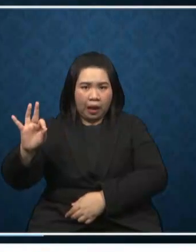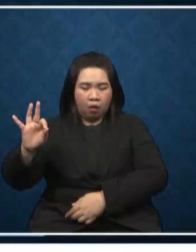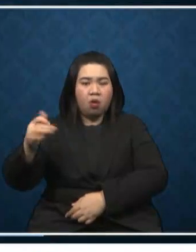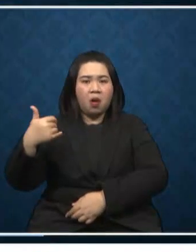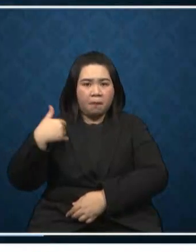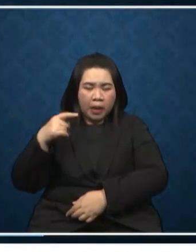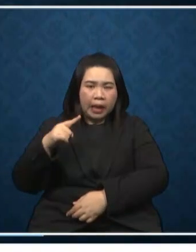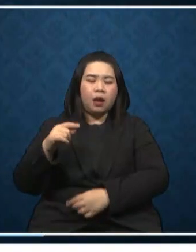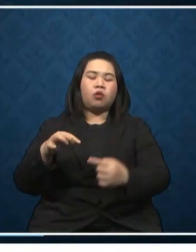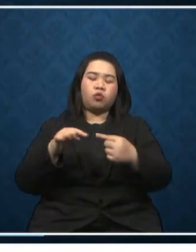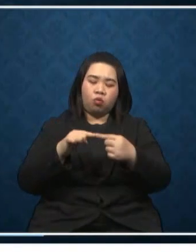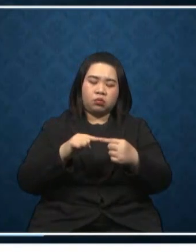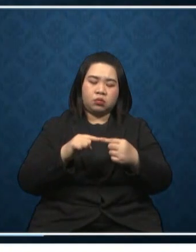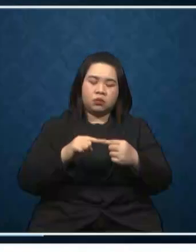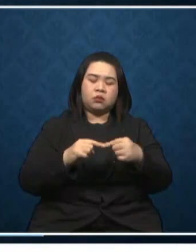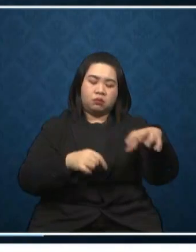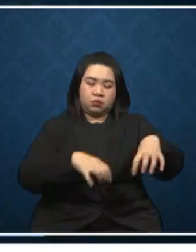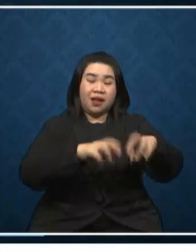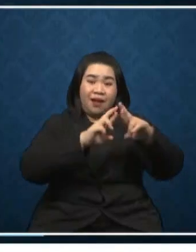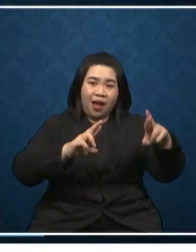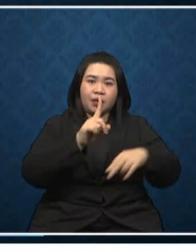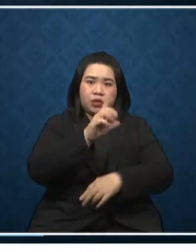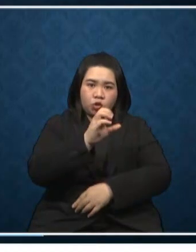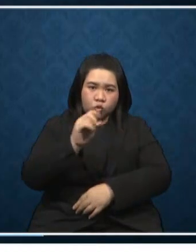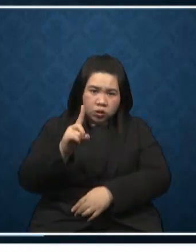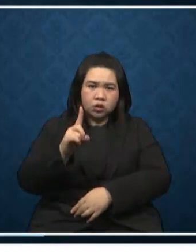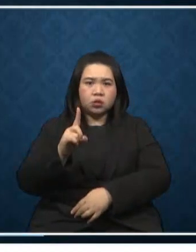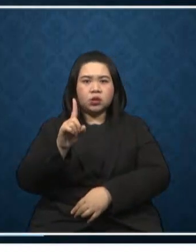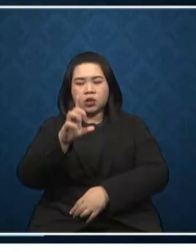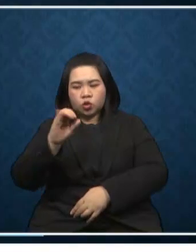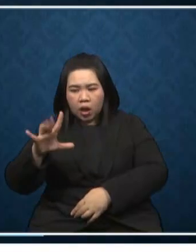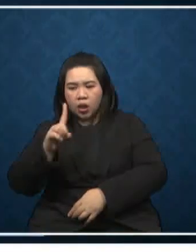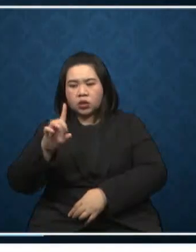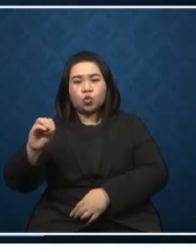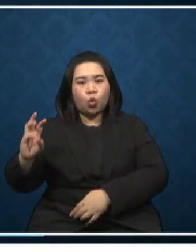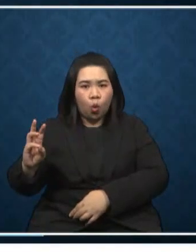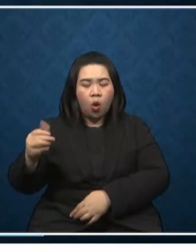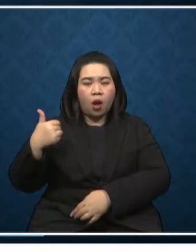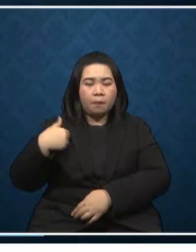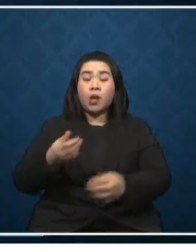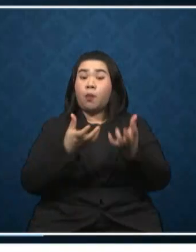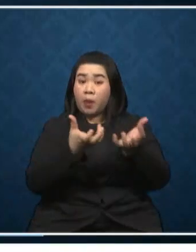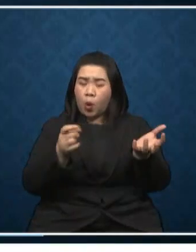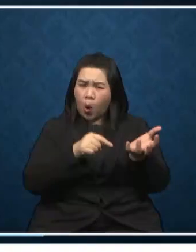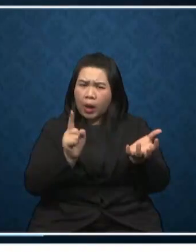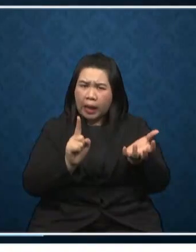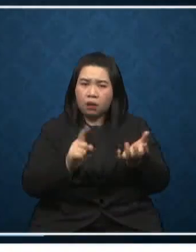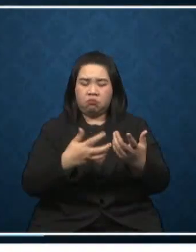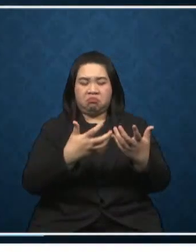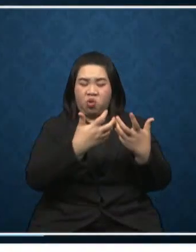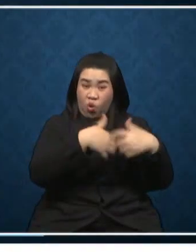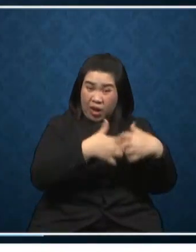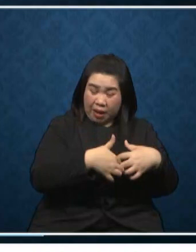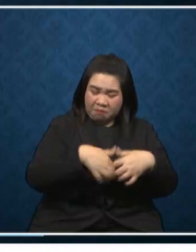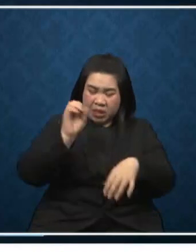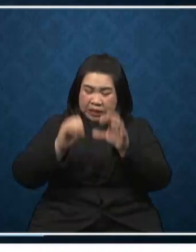ใช้กจกบประเภท 1011516ซึเป็อุตสาหกรรมที่เอาวัตถุดิบจากกากศากรมทสิ้น